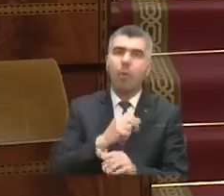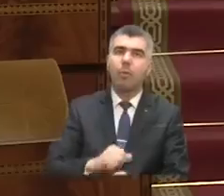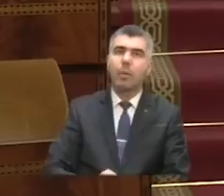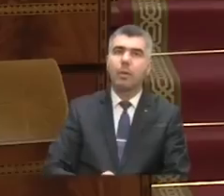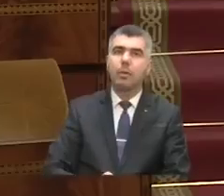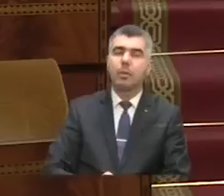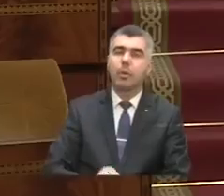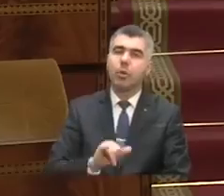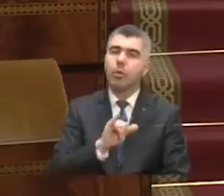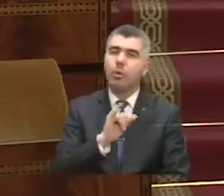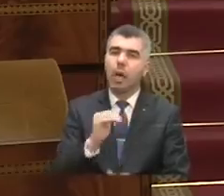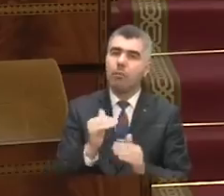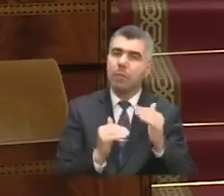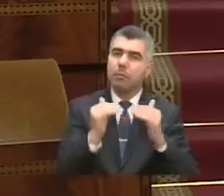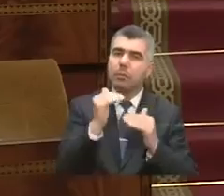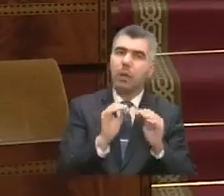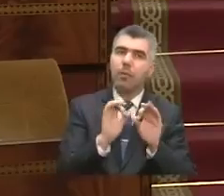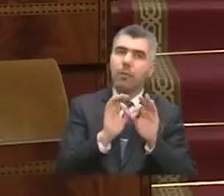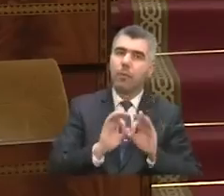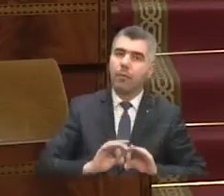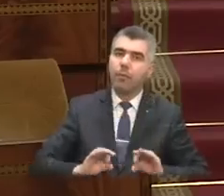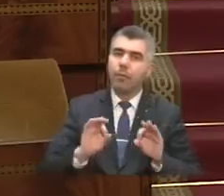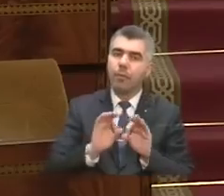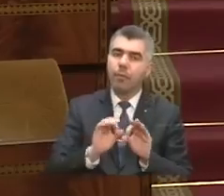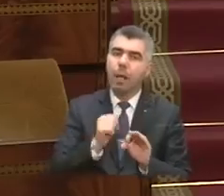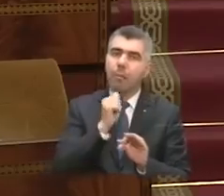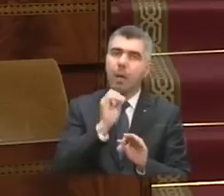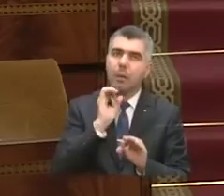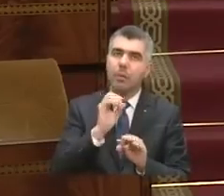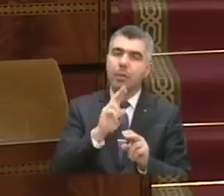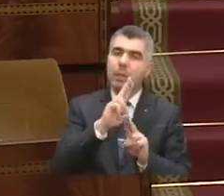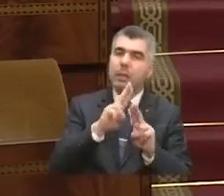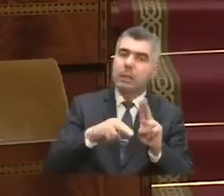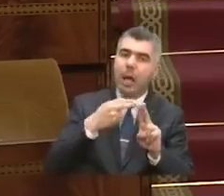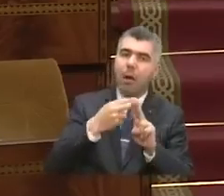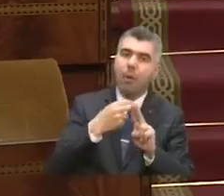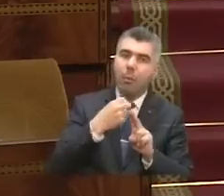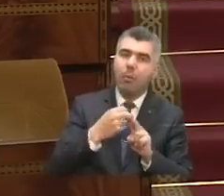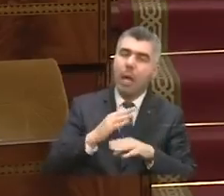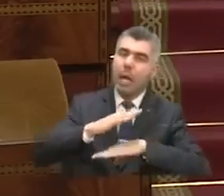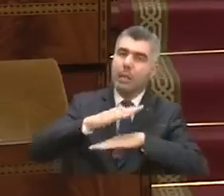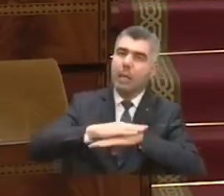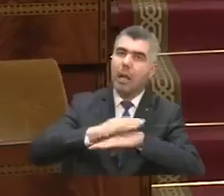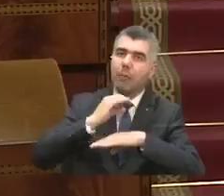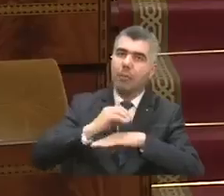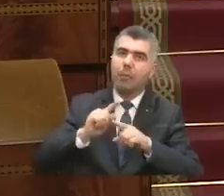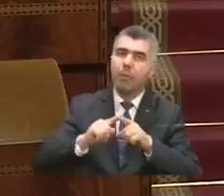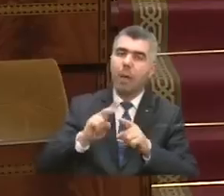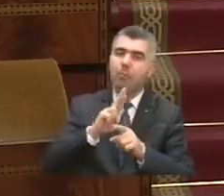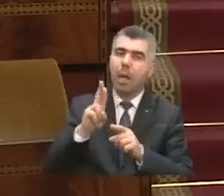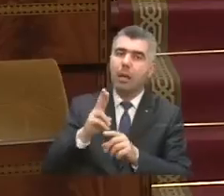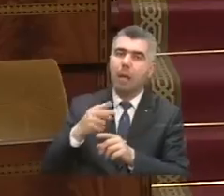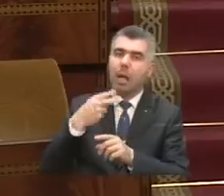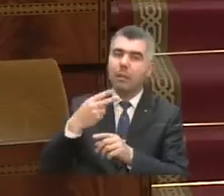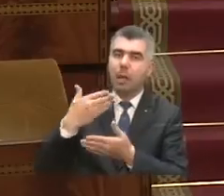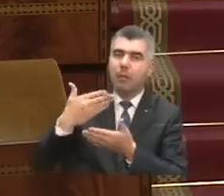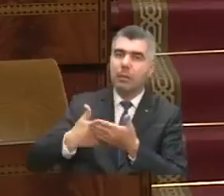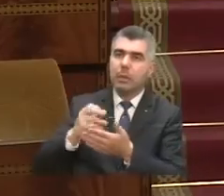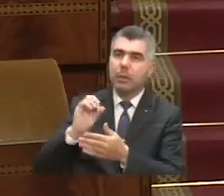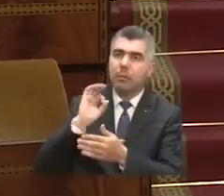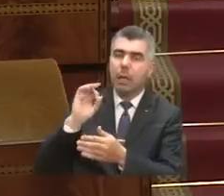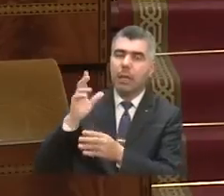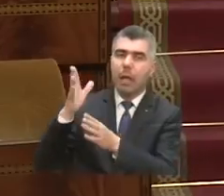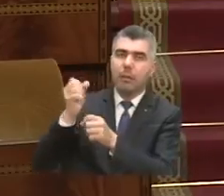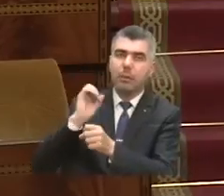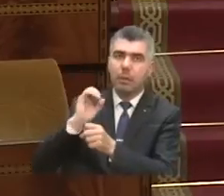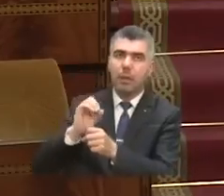ما نديروش المزايدات، لأن إلا جبدتوا لنا هذا الشيء خصنا نجاوبوكم، وحنا احتراما لخطاب جلالة الملك ما